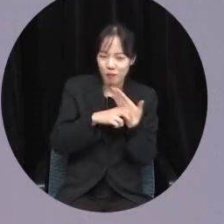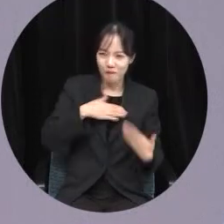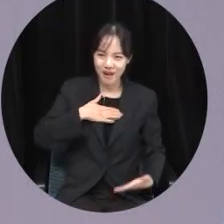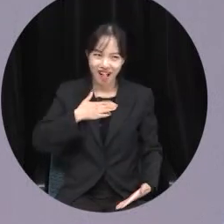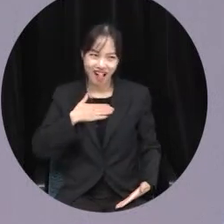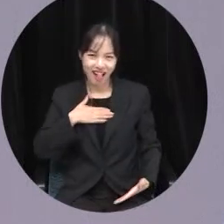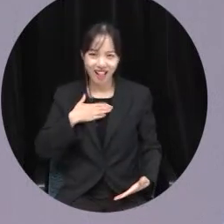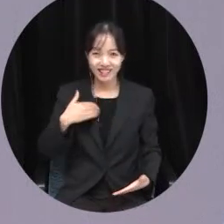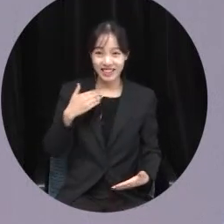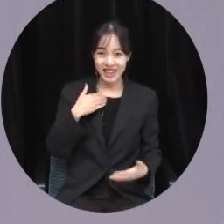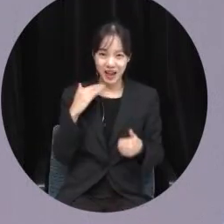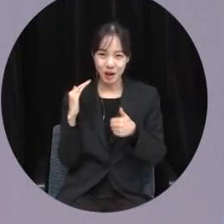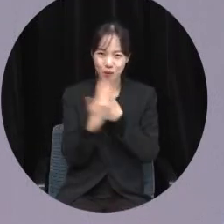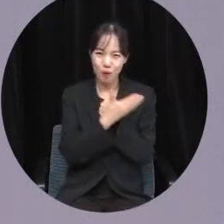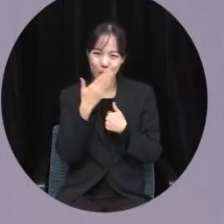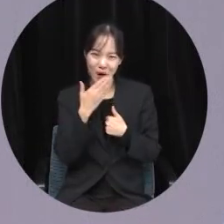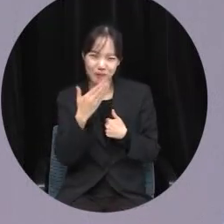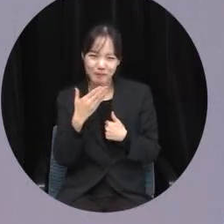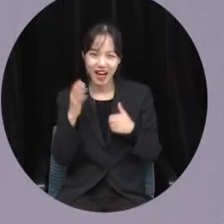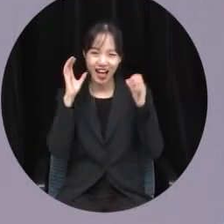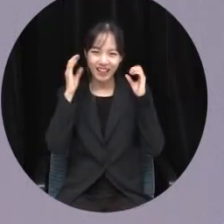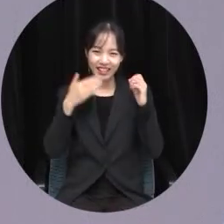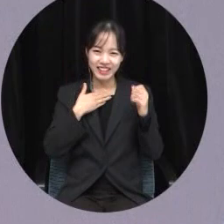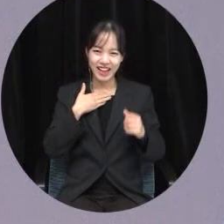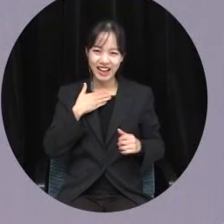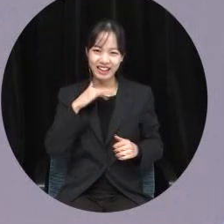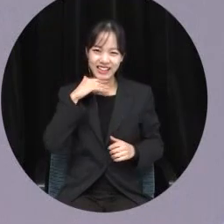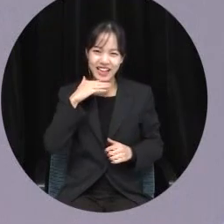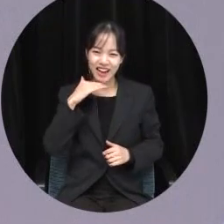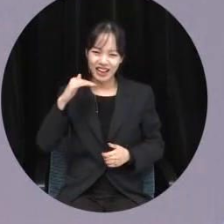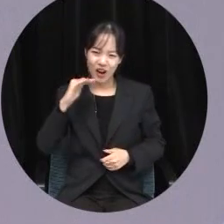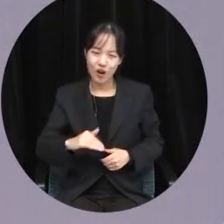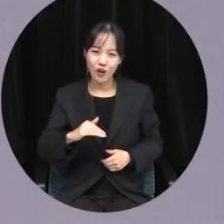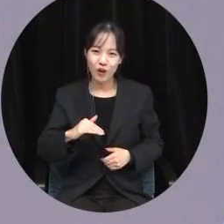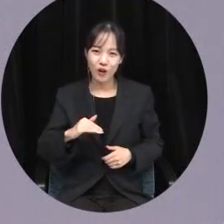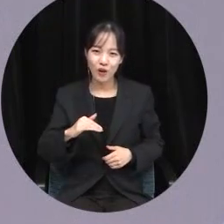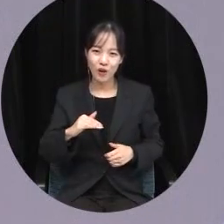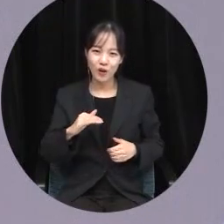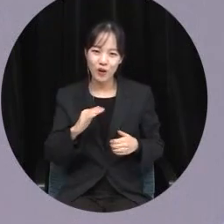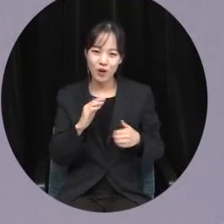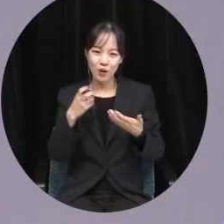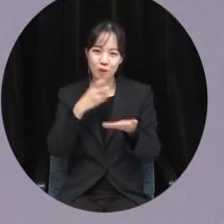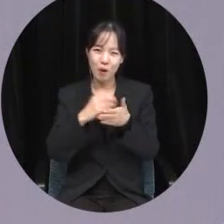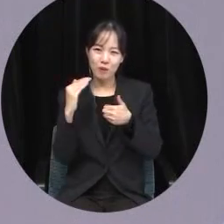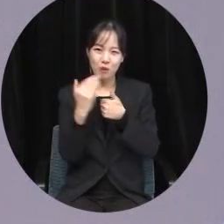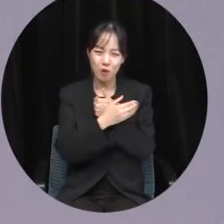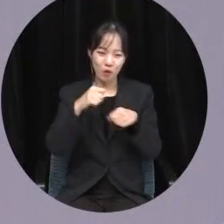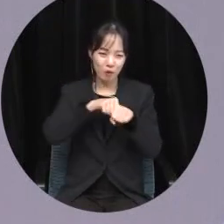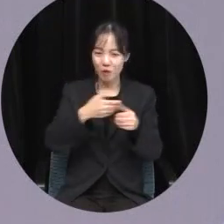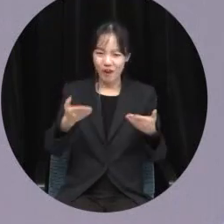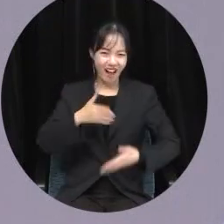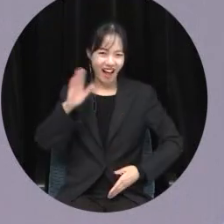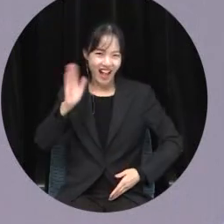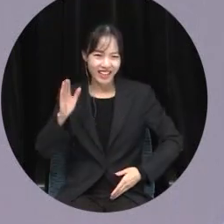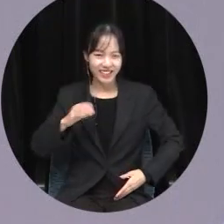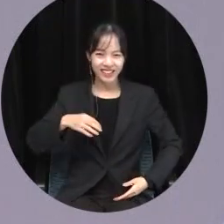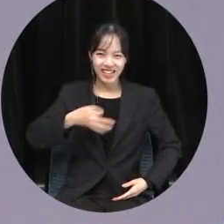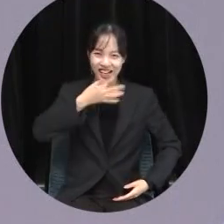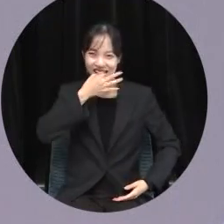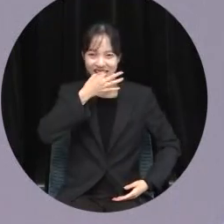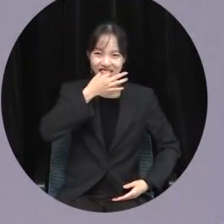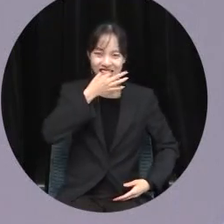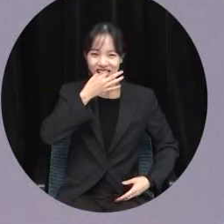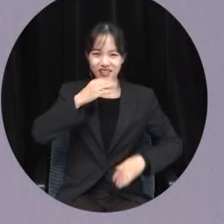일을 저지르고서도 나 촉법 소년이야 이렇게 하는 경우들 많이 들었지 않습니까? 그런 점에서